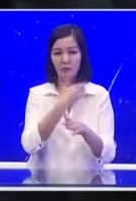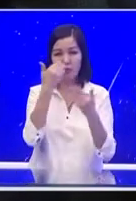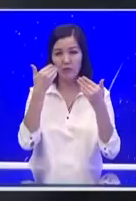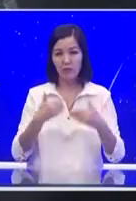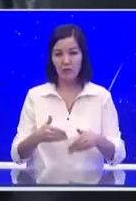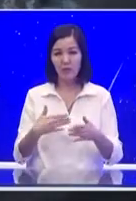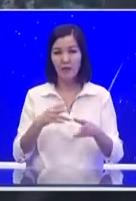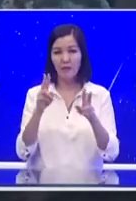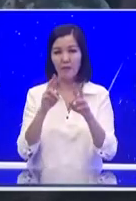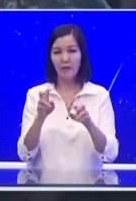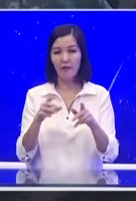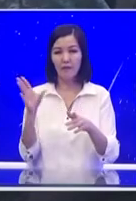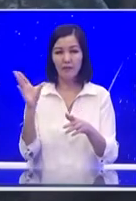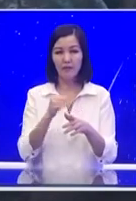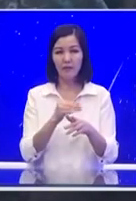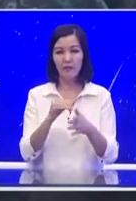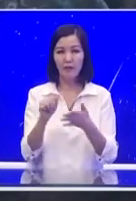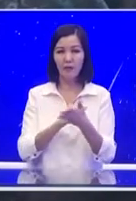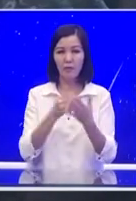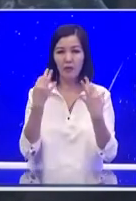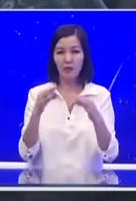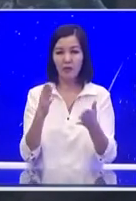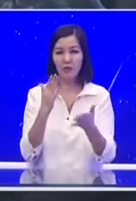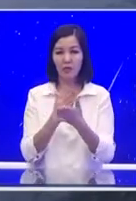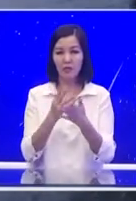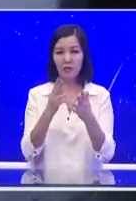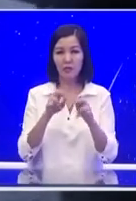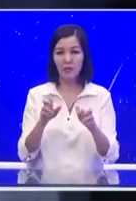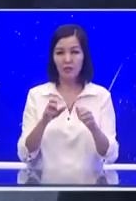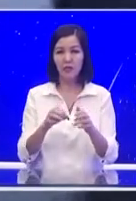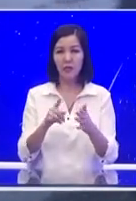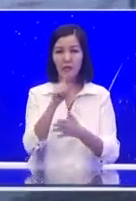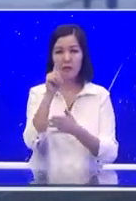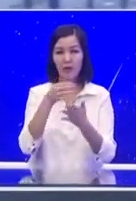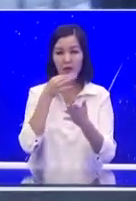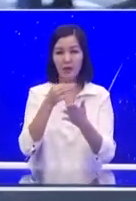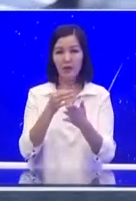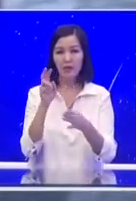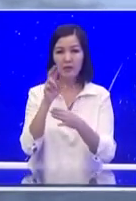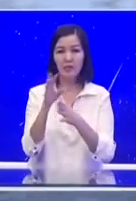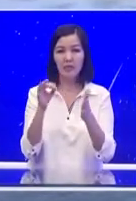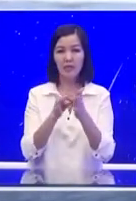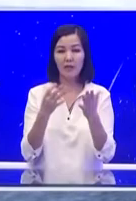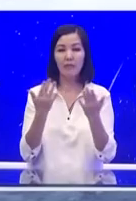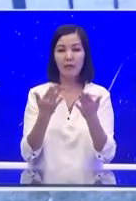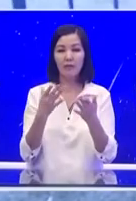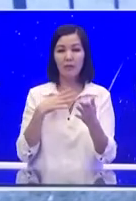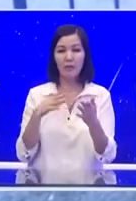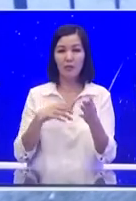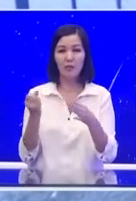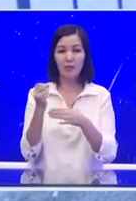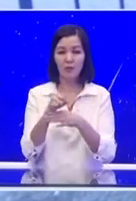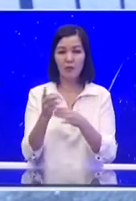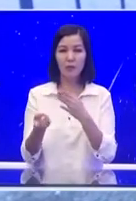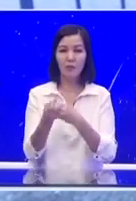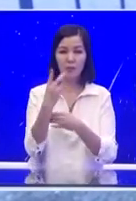и проверяют наличие всех сопроводительных документов, проводят анкетирование, выясняя цель прибытия на территорию области. В случае выявления нарушений въезд